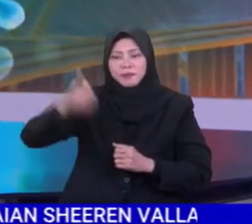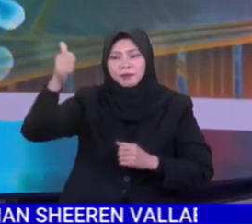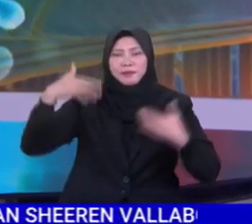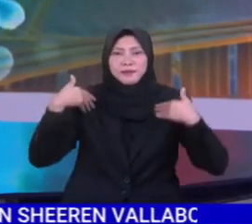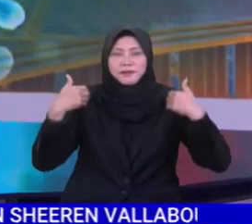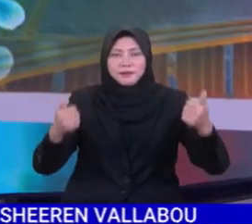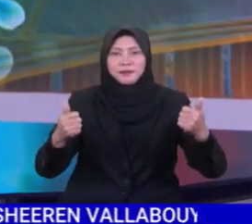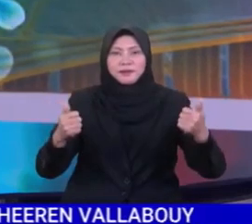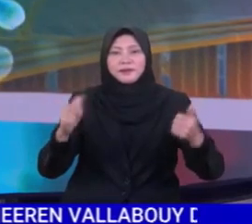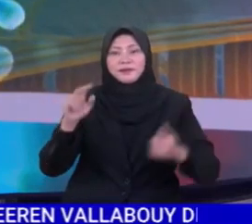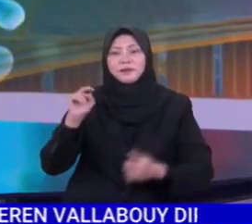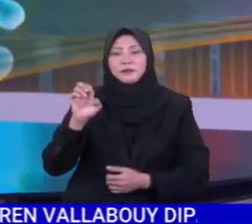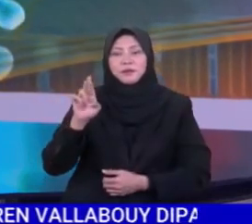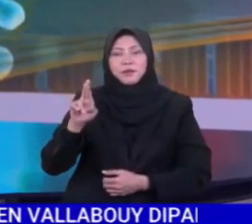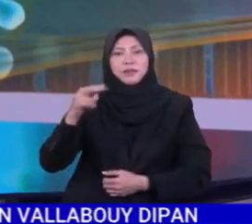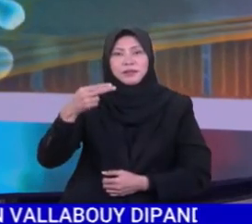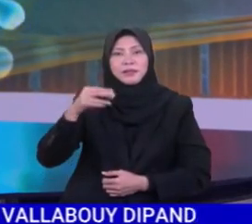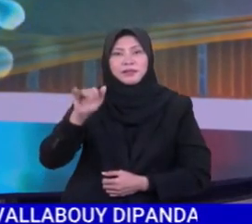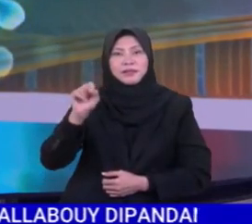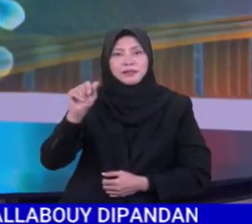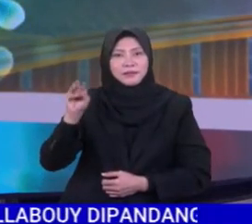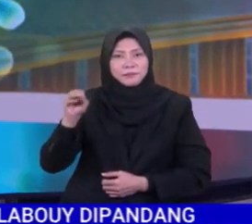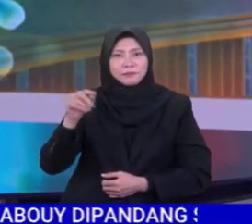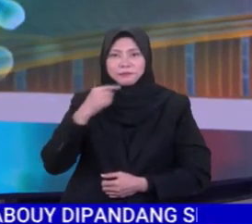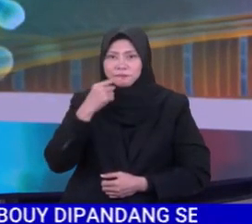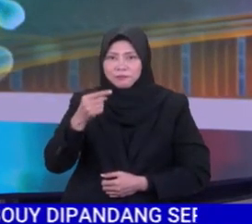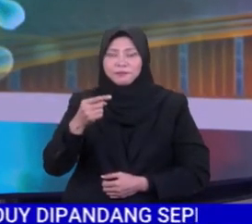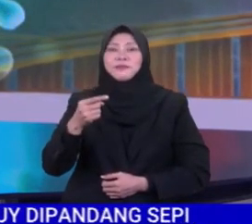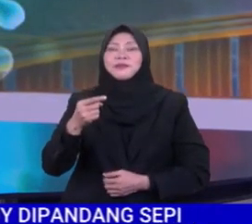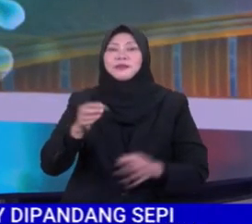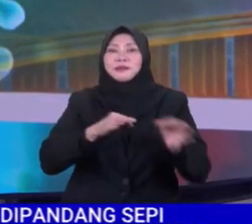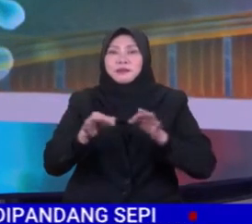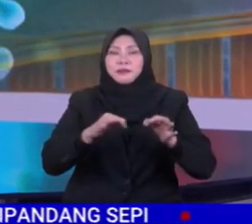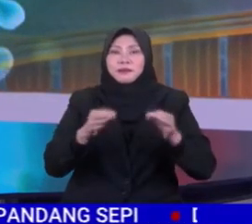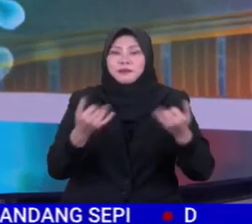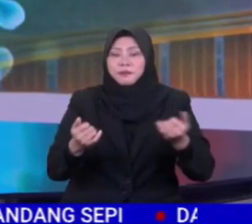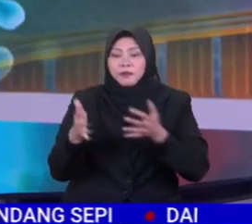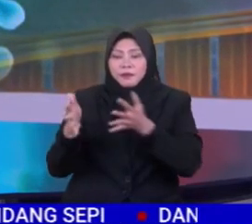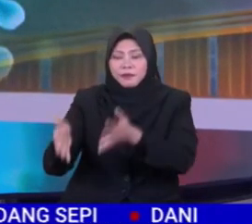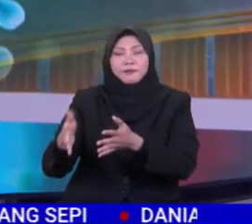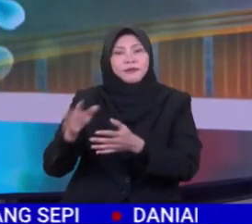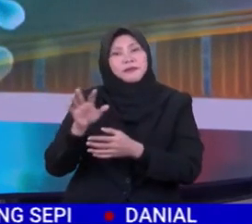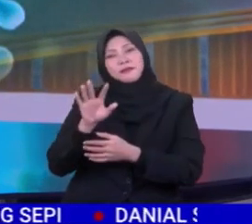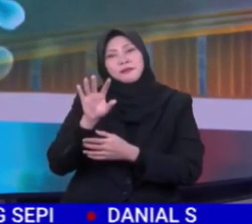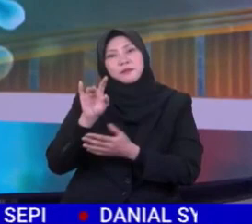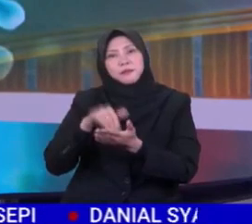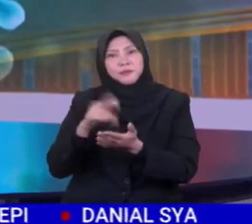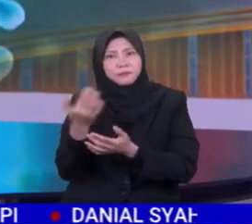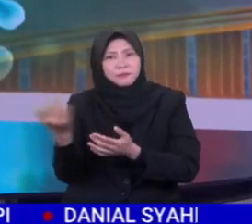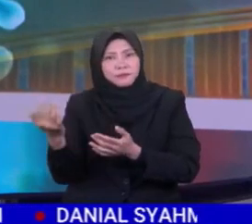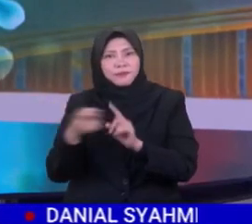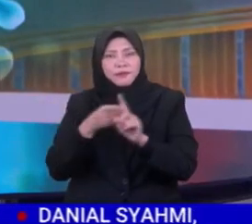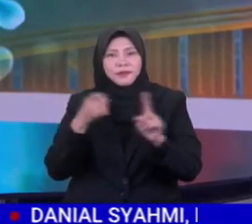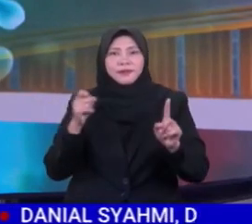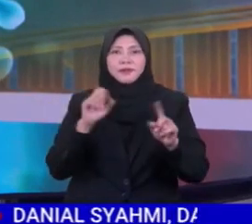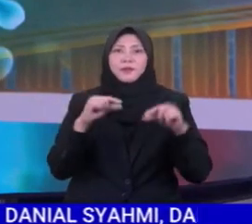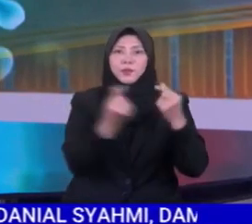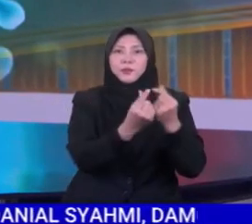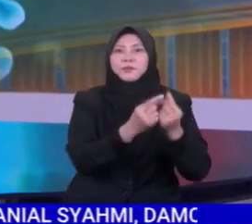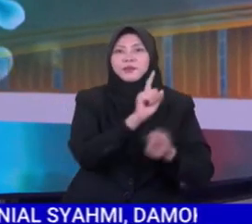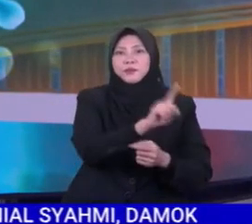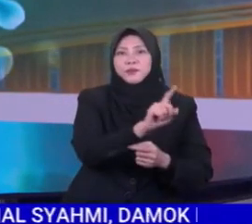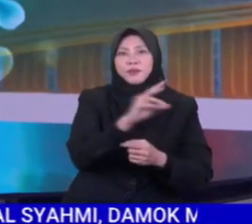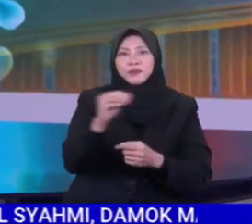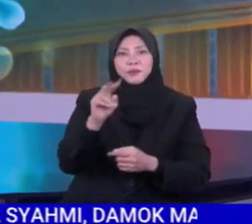kesehatan truy.net hijau Abdullah dalam kenyataannya menjelaskan bagi 26850 daripada Kategori